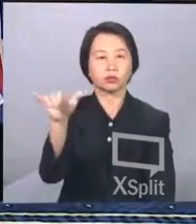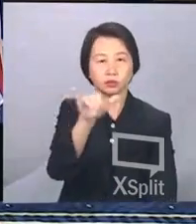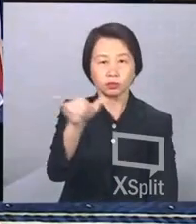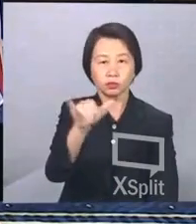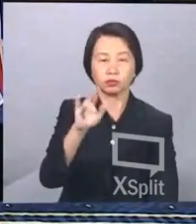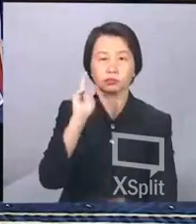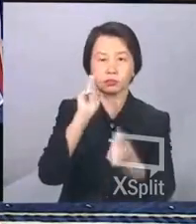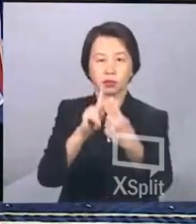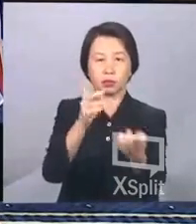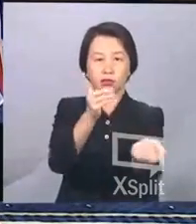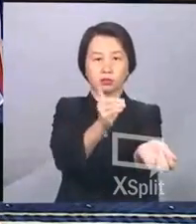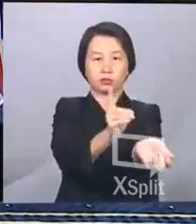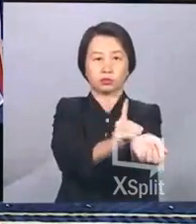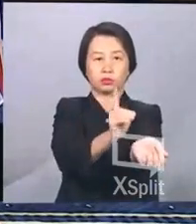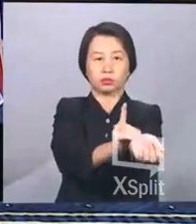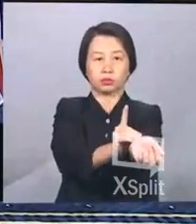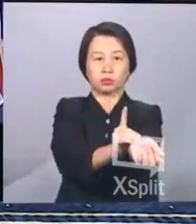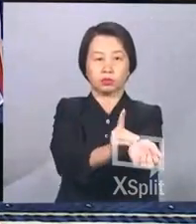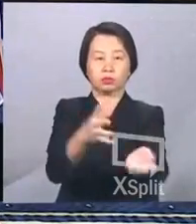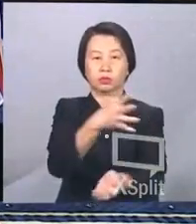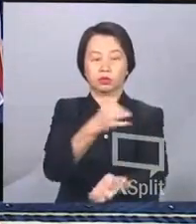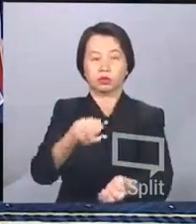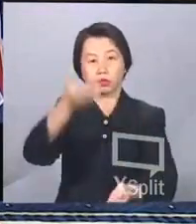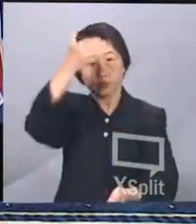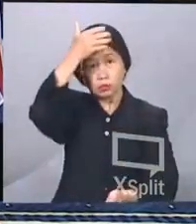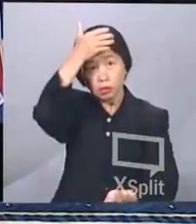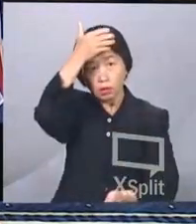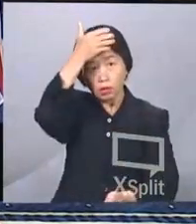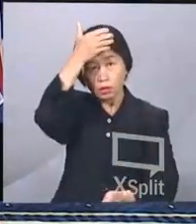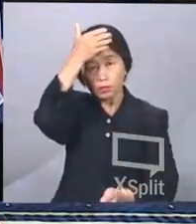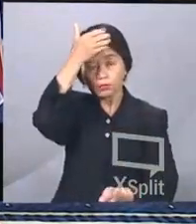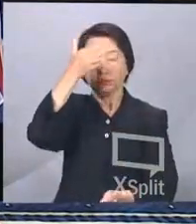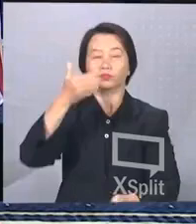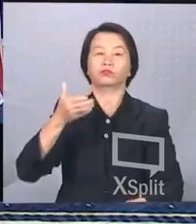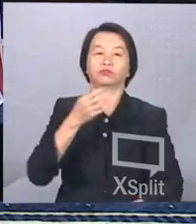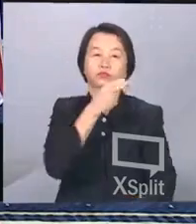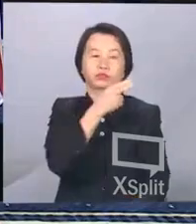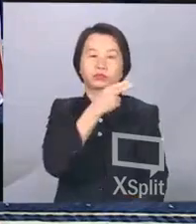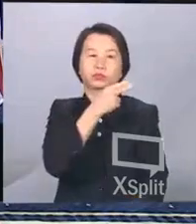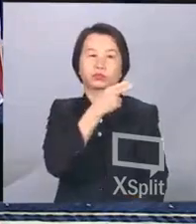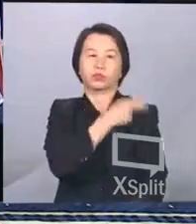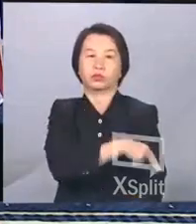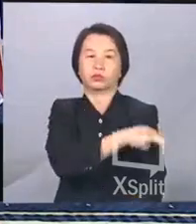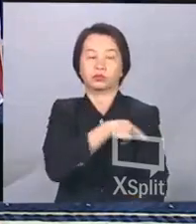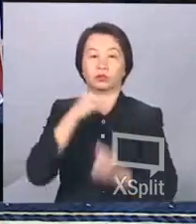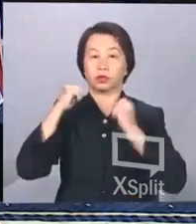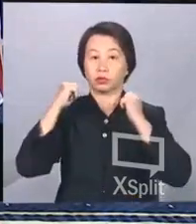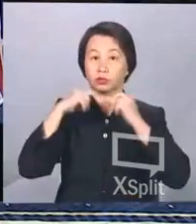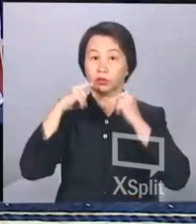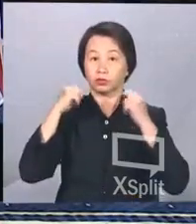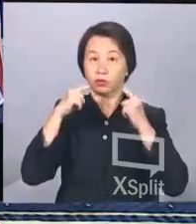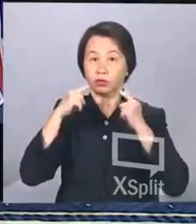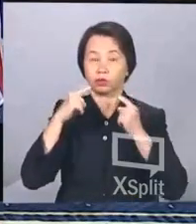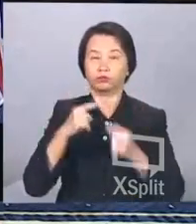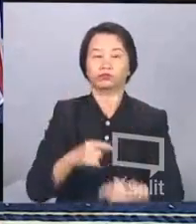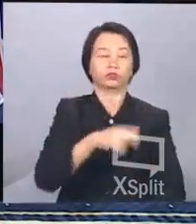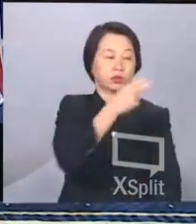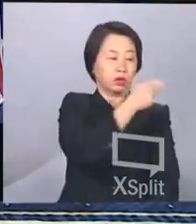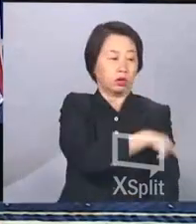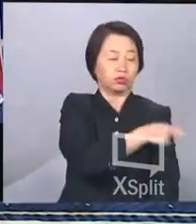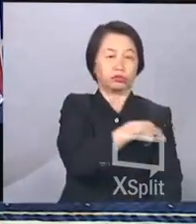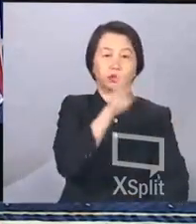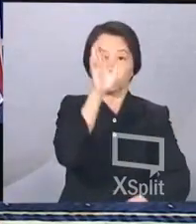ucapkan kepada Doktor dan jerawat di Hospital swasta MP3 Hospital kerajaan